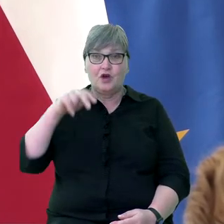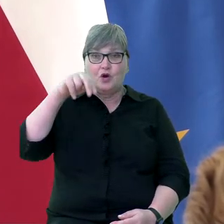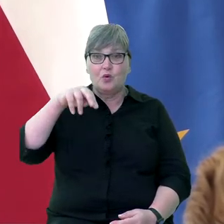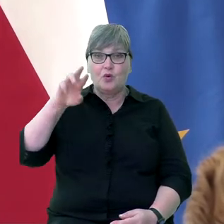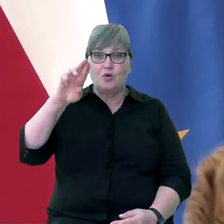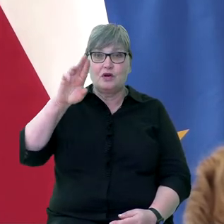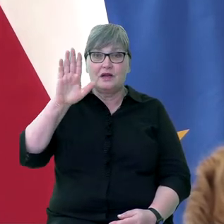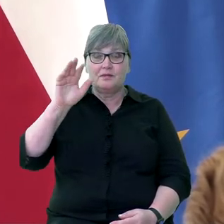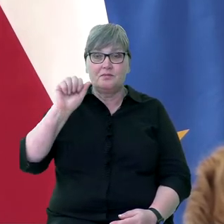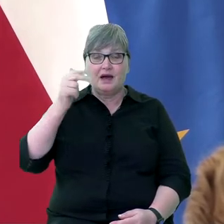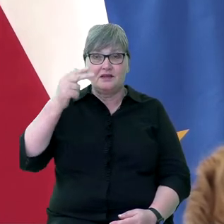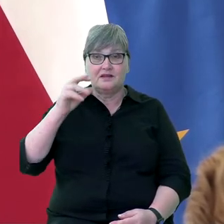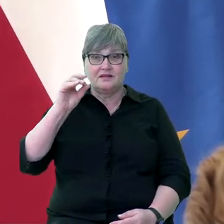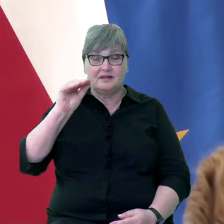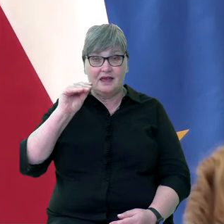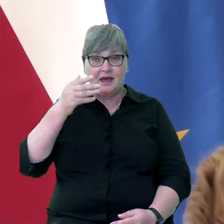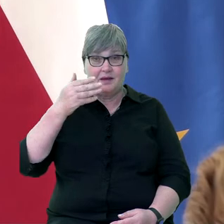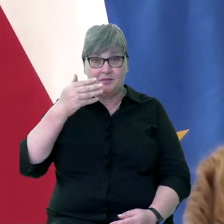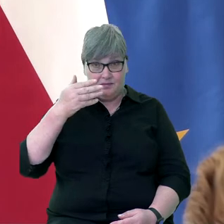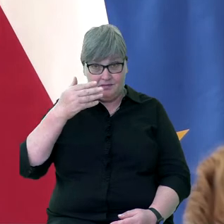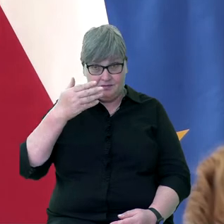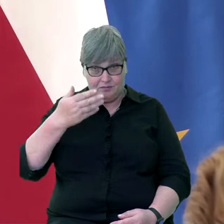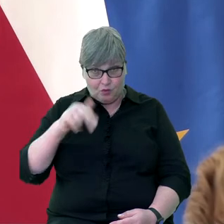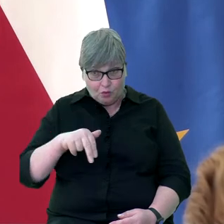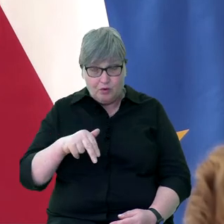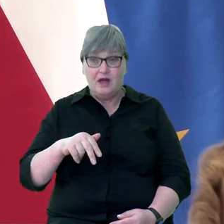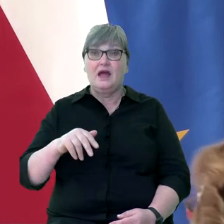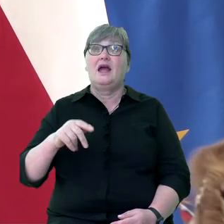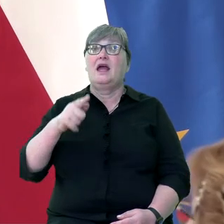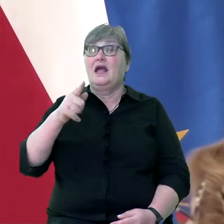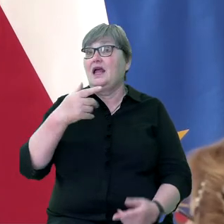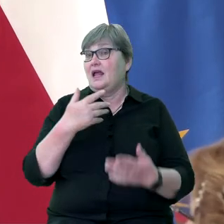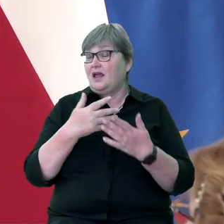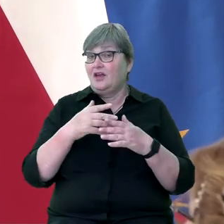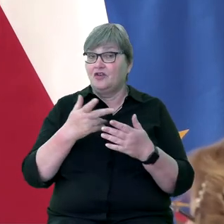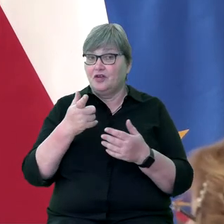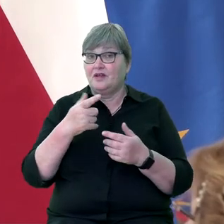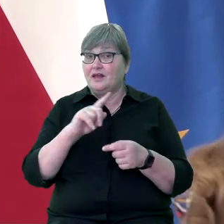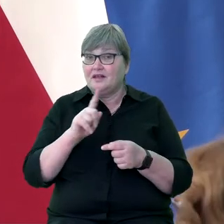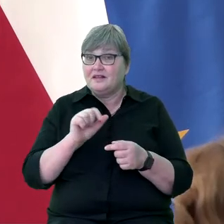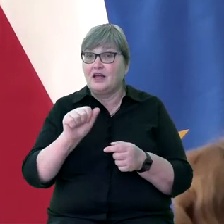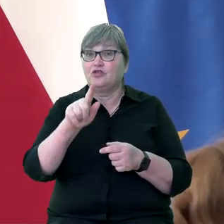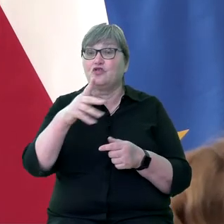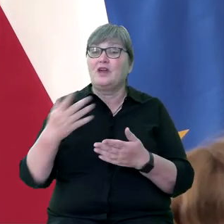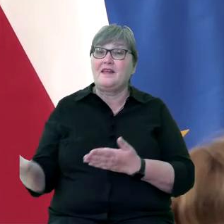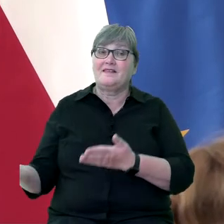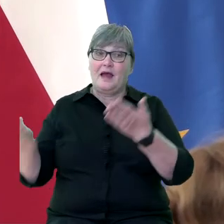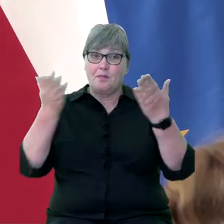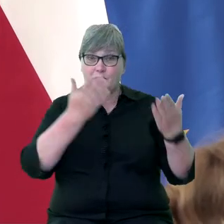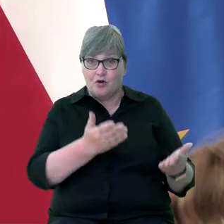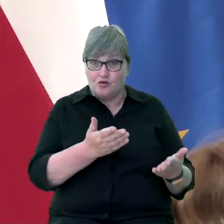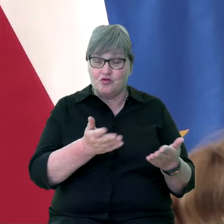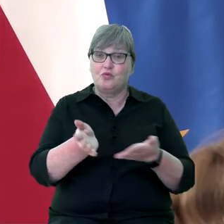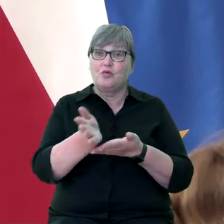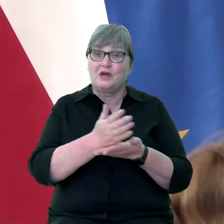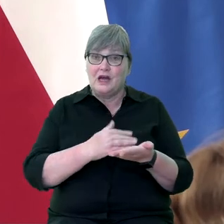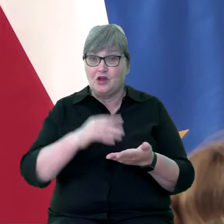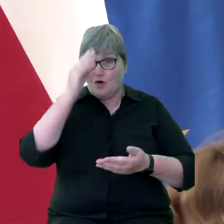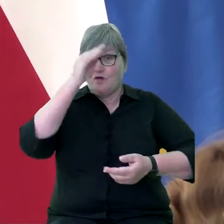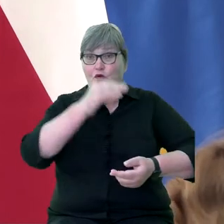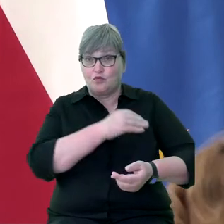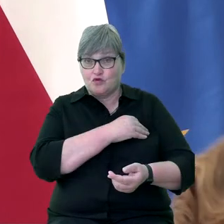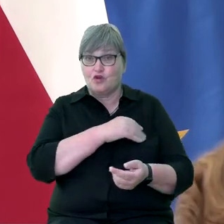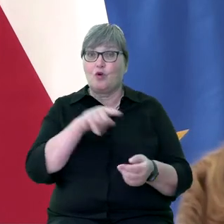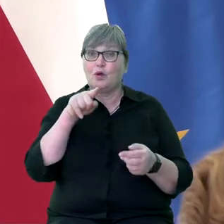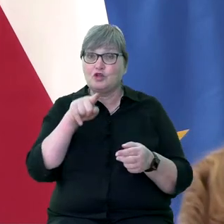cywilnej, za to, że zaprosił Krajową Szkołę do współorganizacji tego wydarzenia.